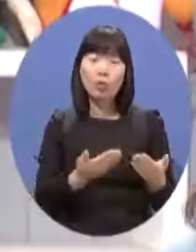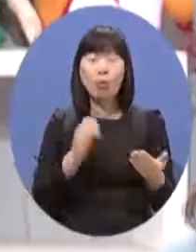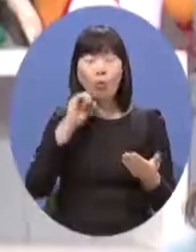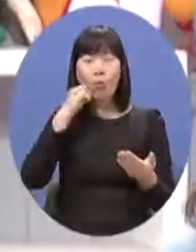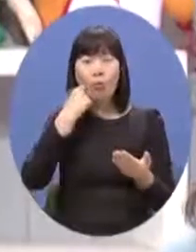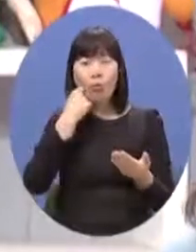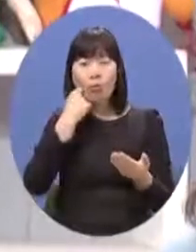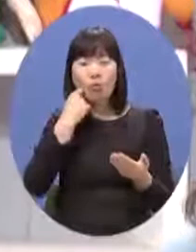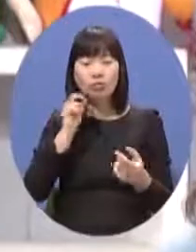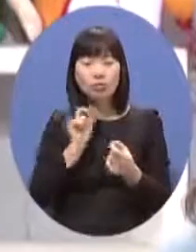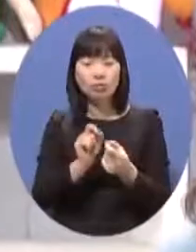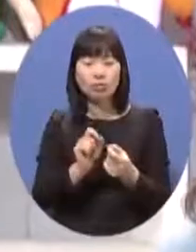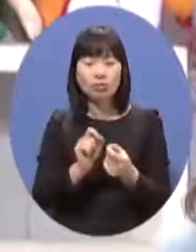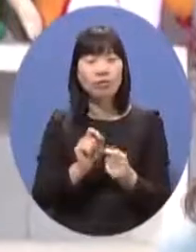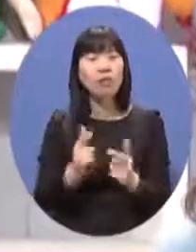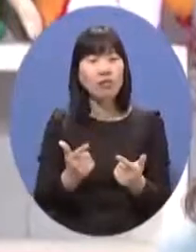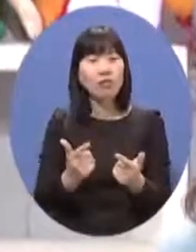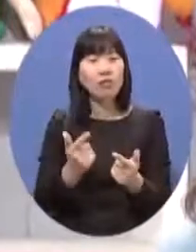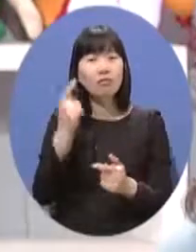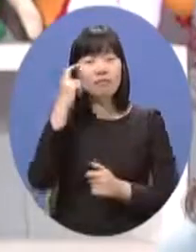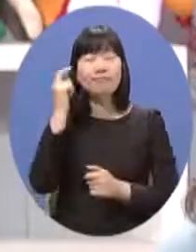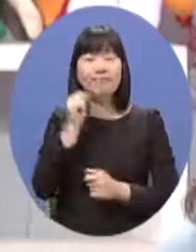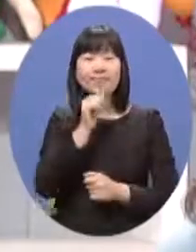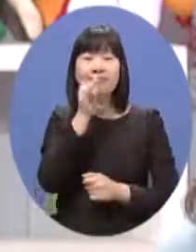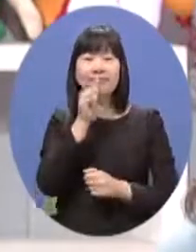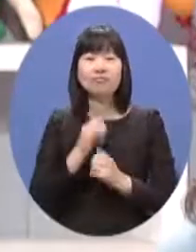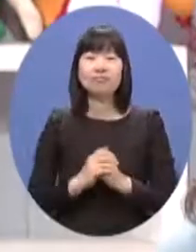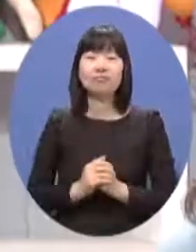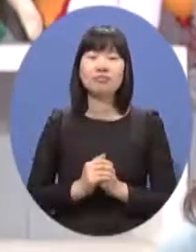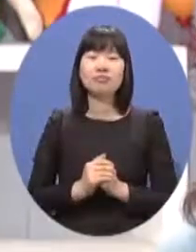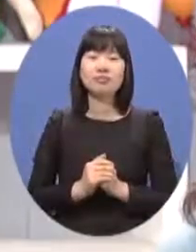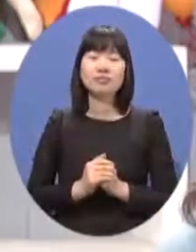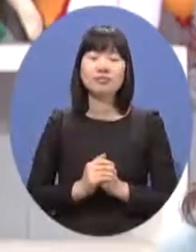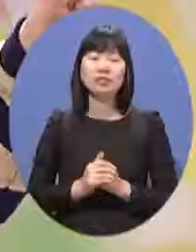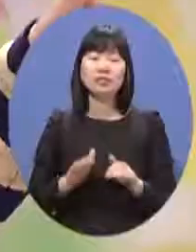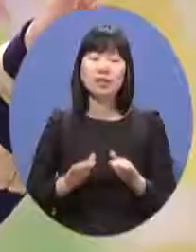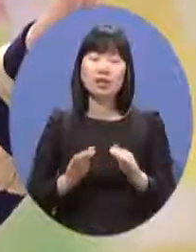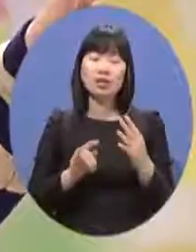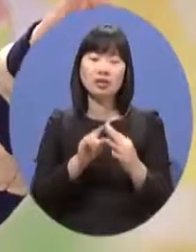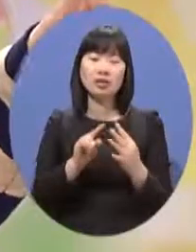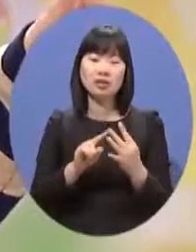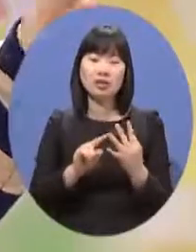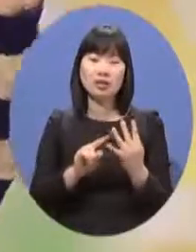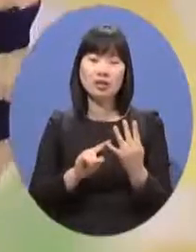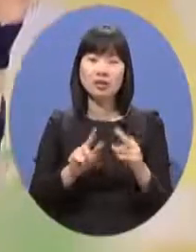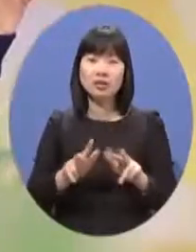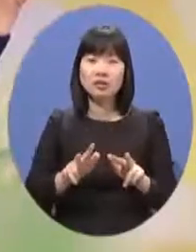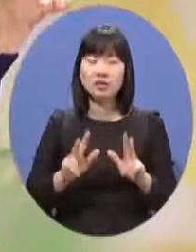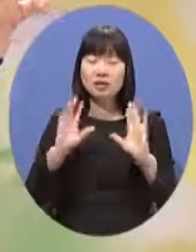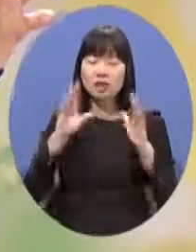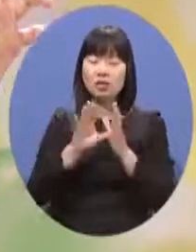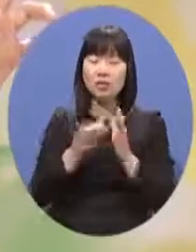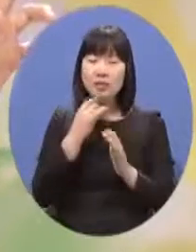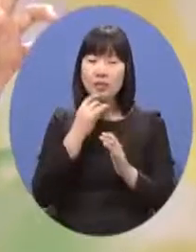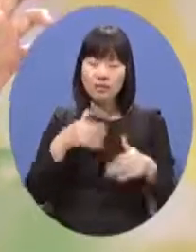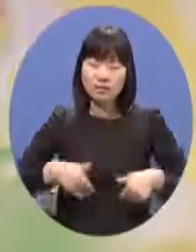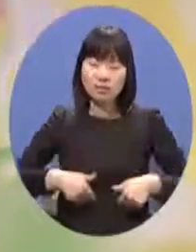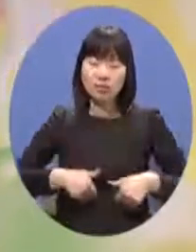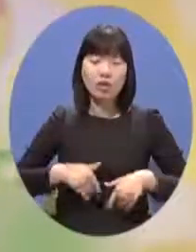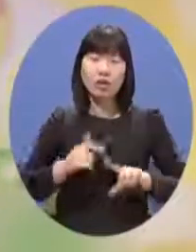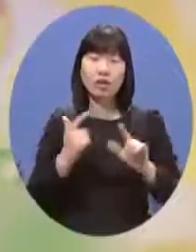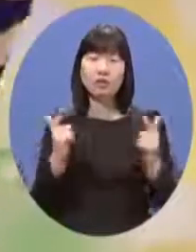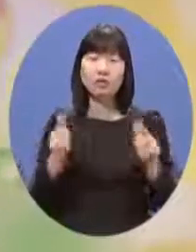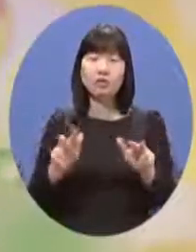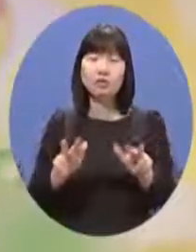어렵게 접근할 수 있는 법은 아니다라는 그렇죠. 생각이 들긴 하거든요. 네. 네. 그리고 요 네 가지가 사실 영아기 때만 필요한 게 아니라